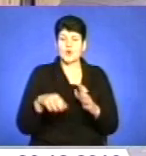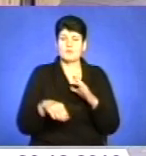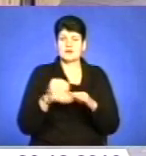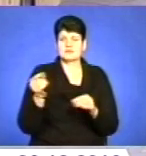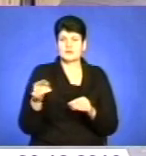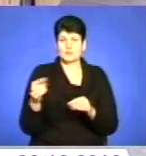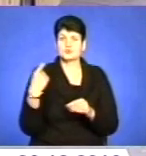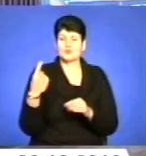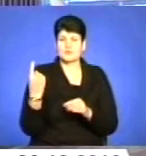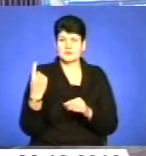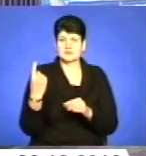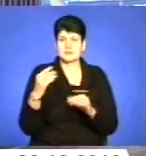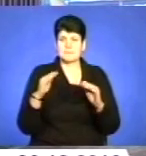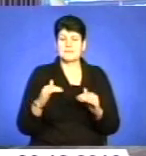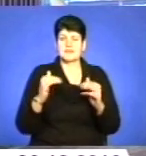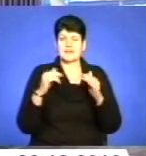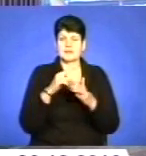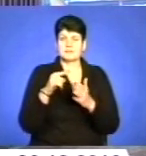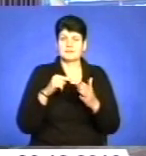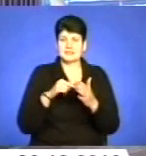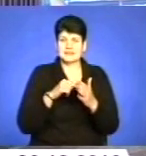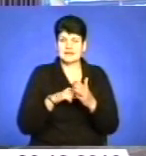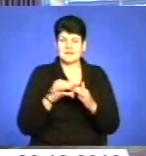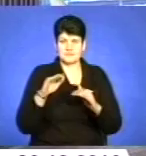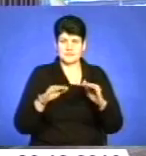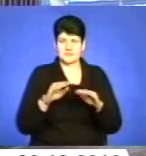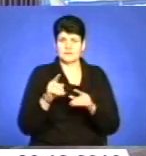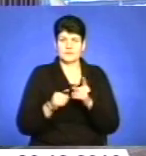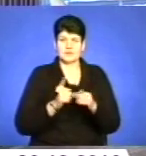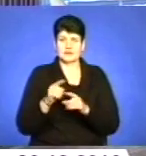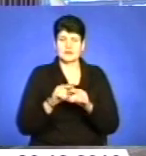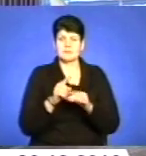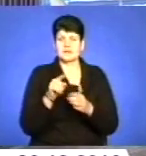Тернопільської області підняти питання врегулювання тарифів на рівні Верховної Ради.